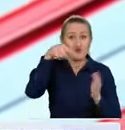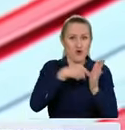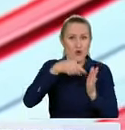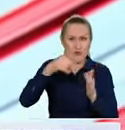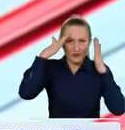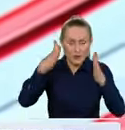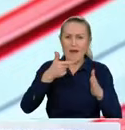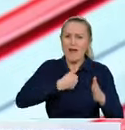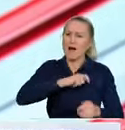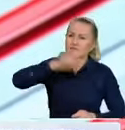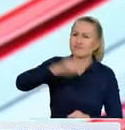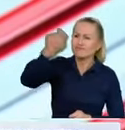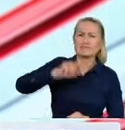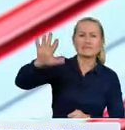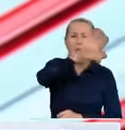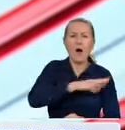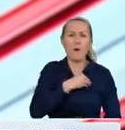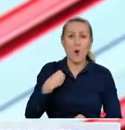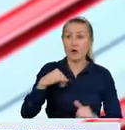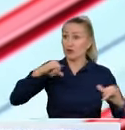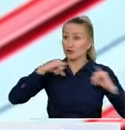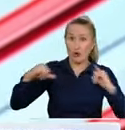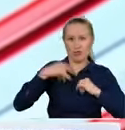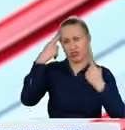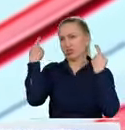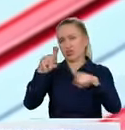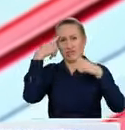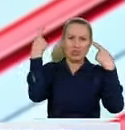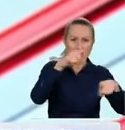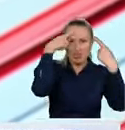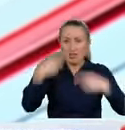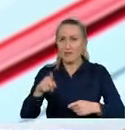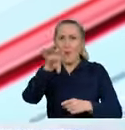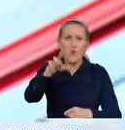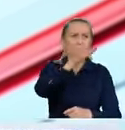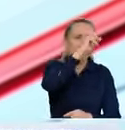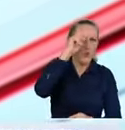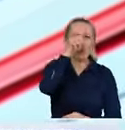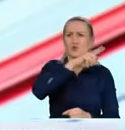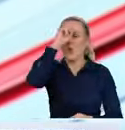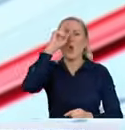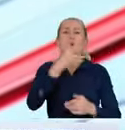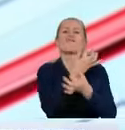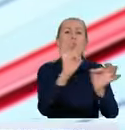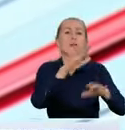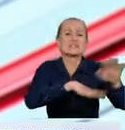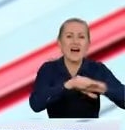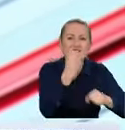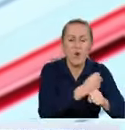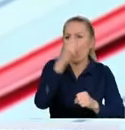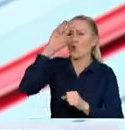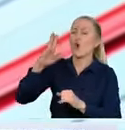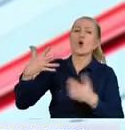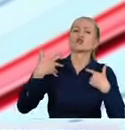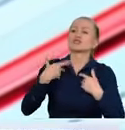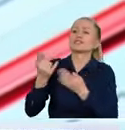całej Polsce, gdzie rząd pozostawił samym sobie bardzo różne grupy ludzi, ludzi wolnych zawodów, ludzi, którzy żyją z turystyki, ludzi,